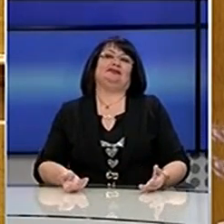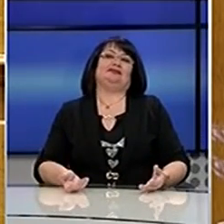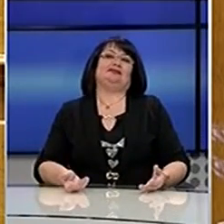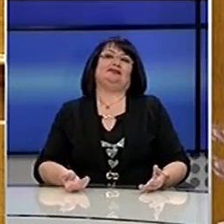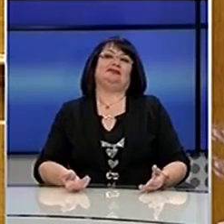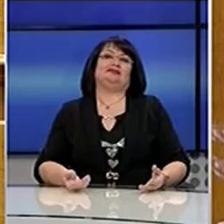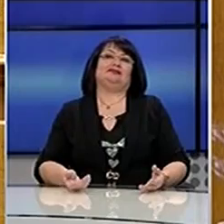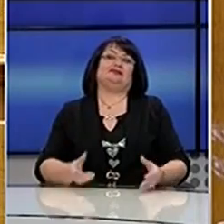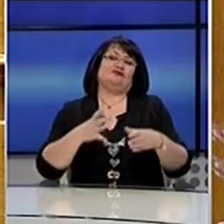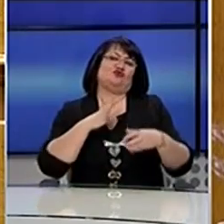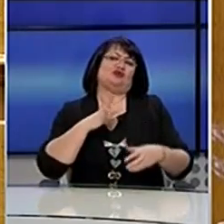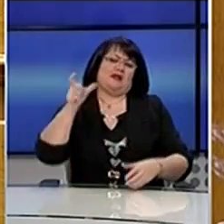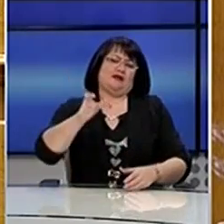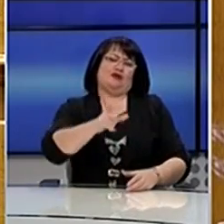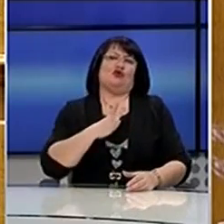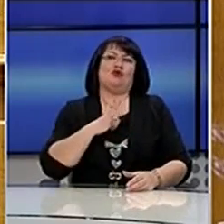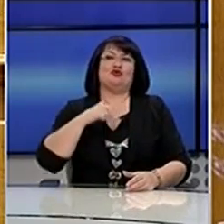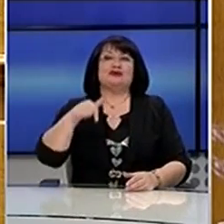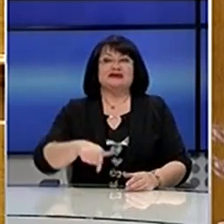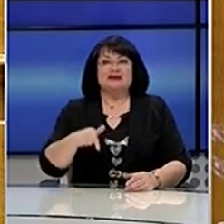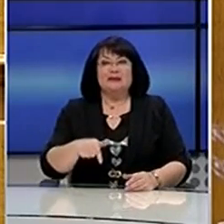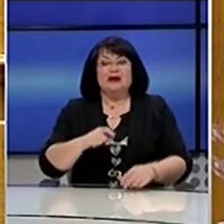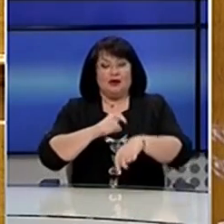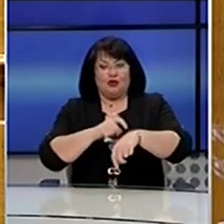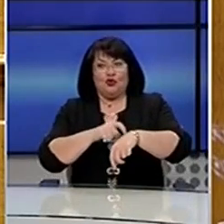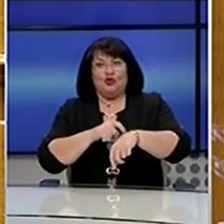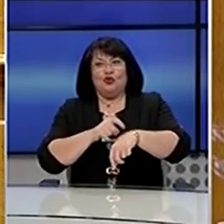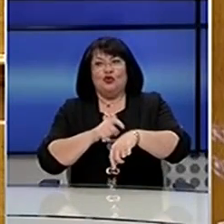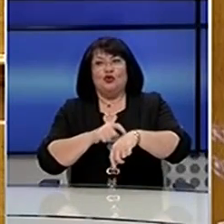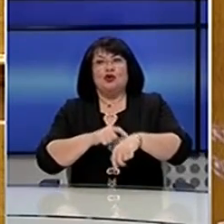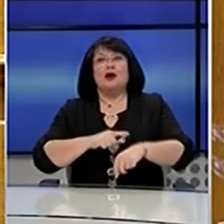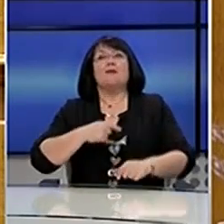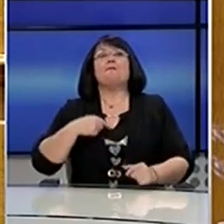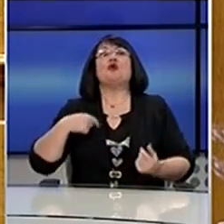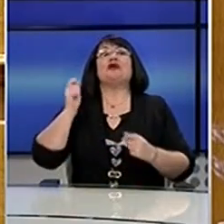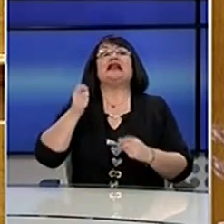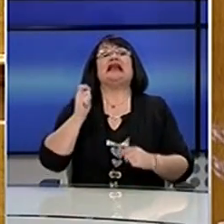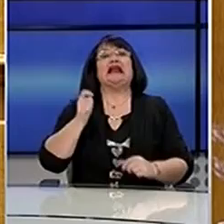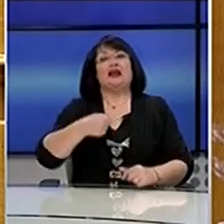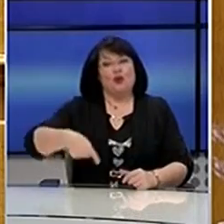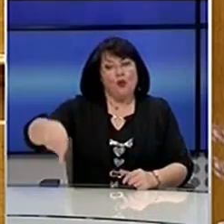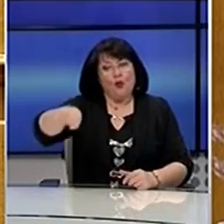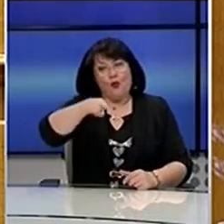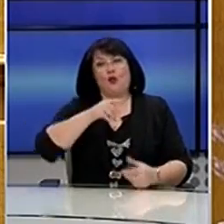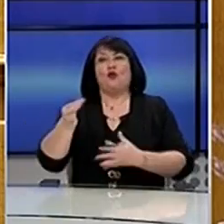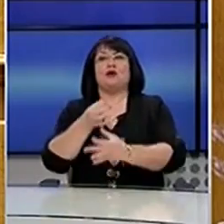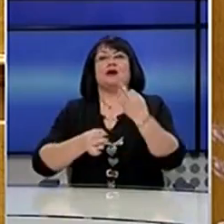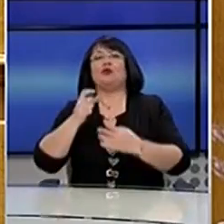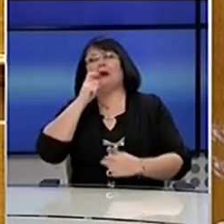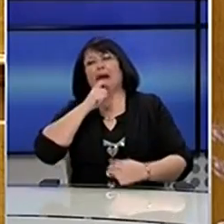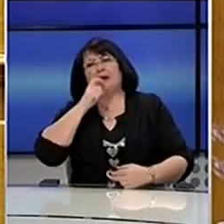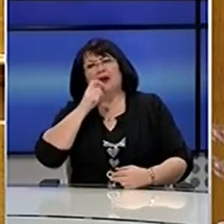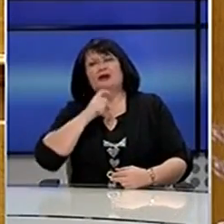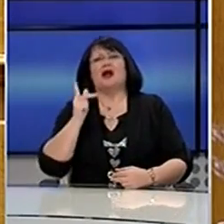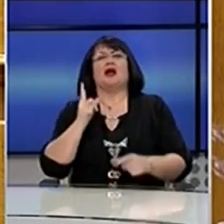οποία απευθύνεστε. Και νομίζω ότι σήμερα έχει έρθει η ώρα να τοποθετηθούν όλα τα κόμματα, όχι μόνο εσείς, κύριε Τσίπρα και η κυρία Γεννηματά και ο